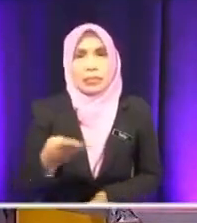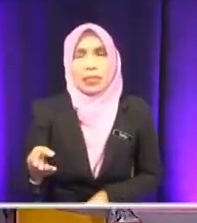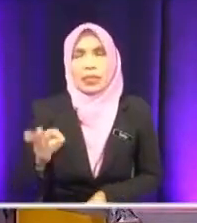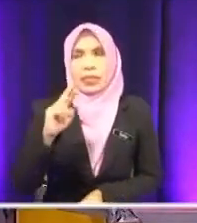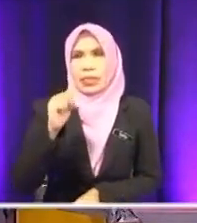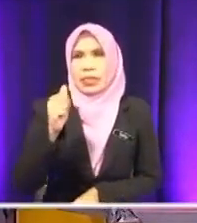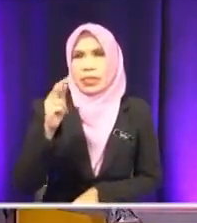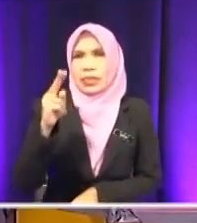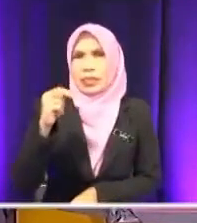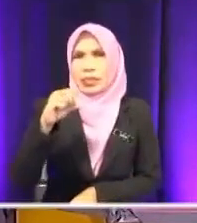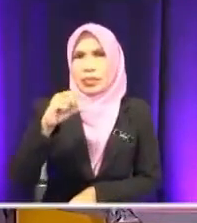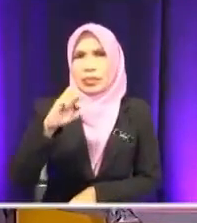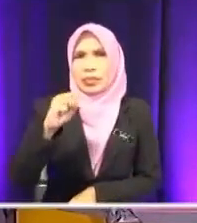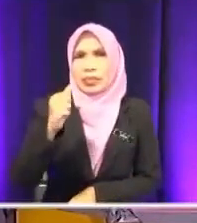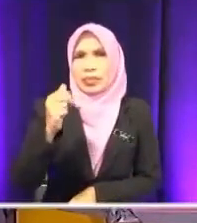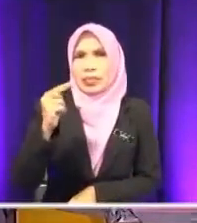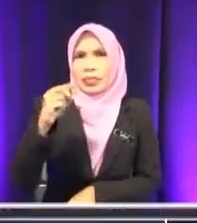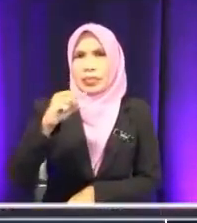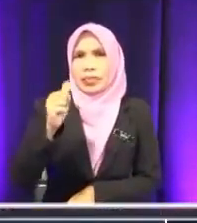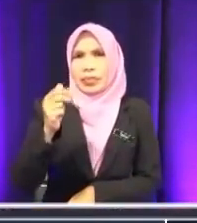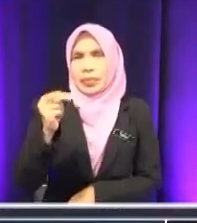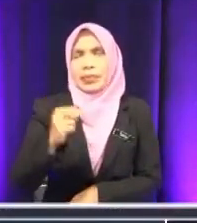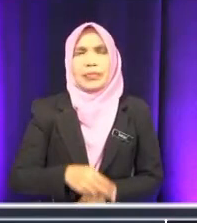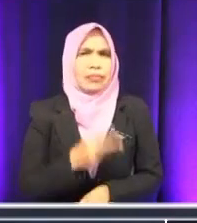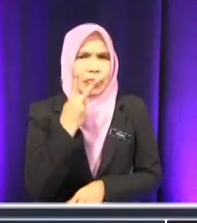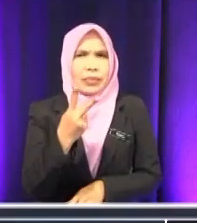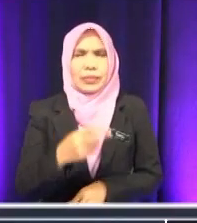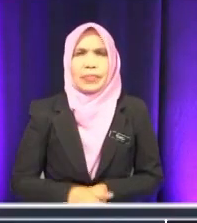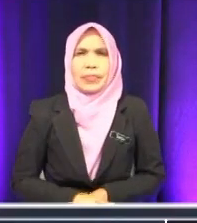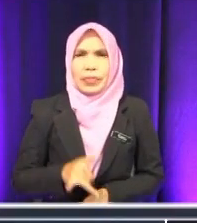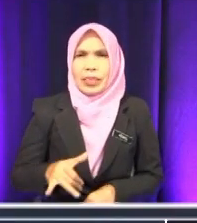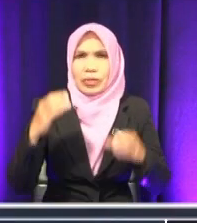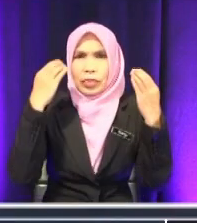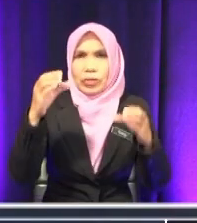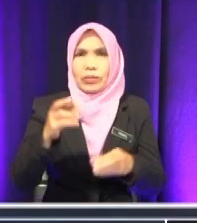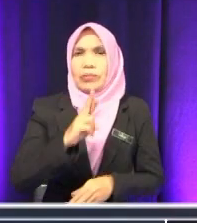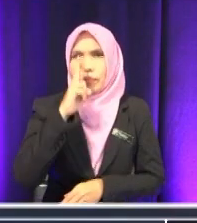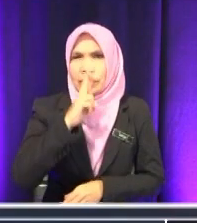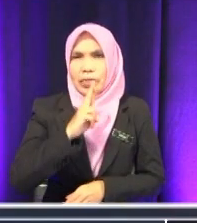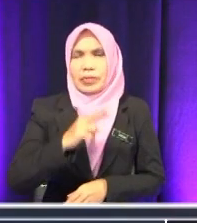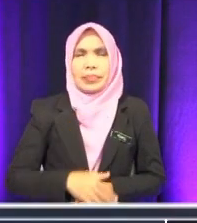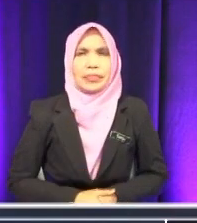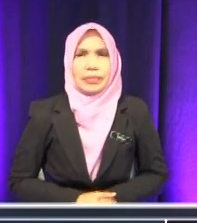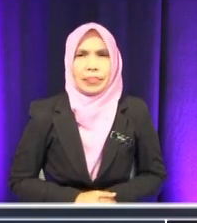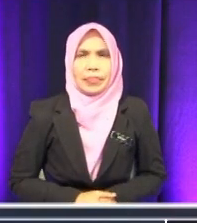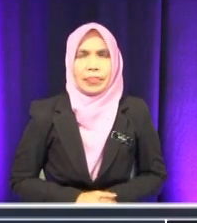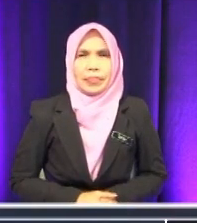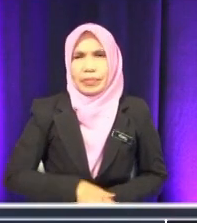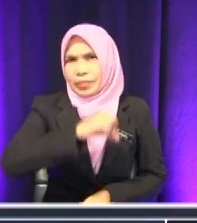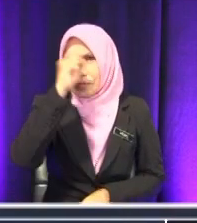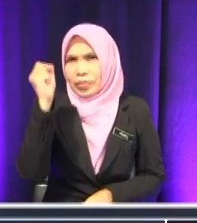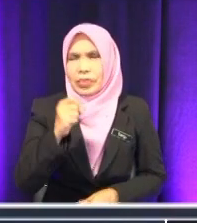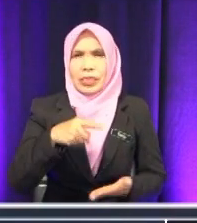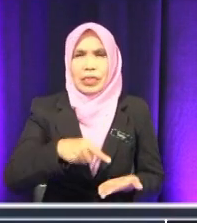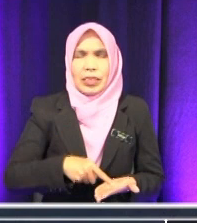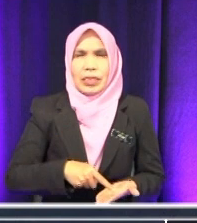jadi kita tengok yang saya maidahkan yang Cikgu menyerahkan itu yaitu sebenarnya soal yang ini datanya